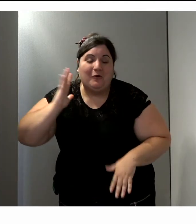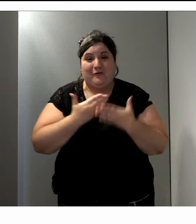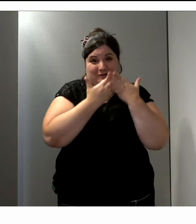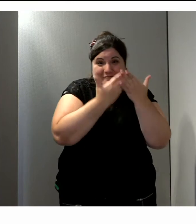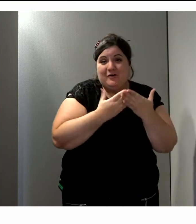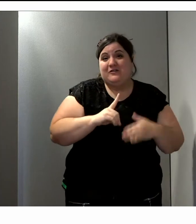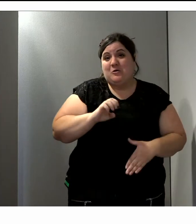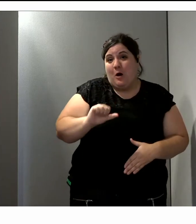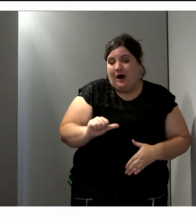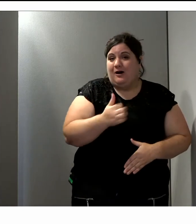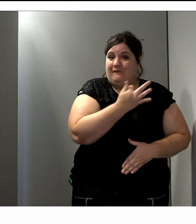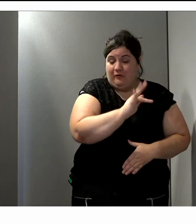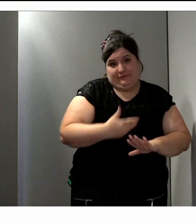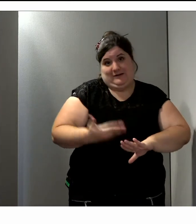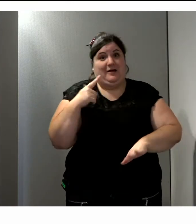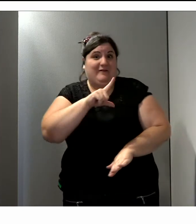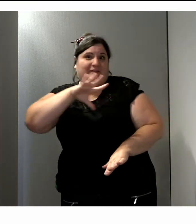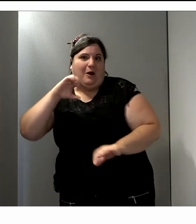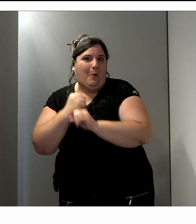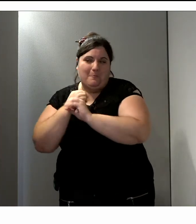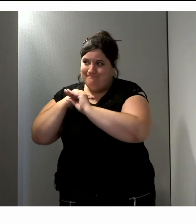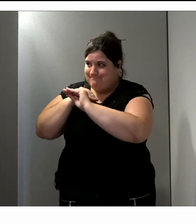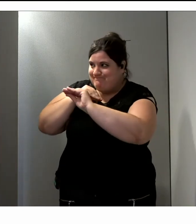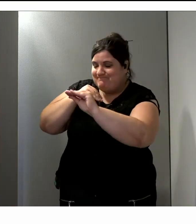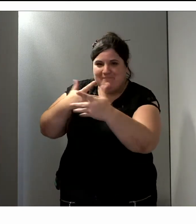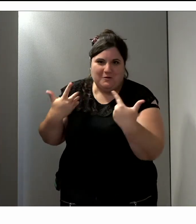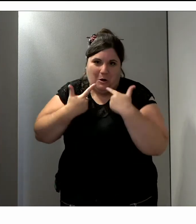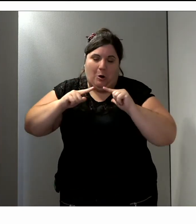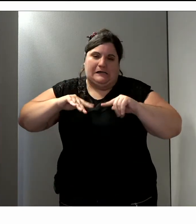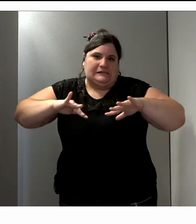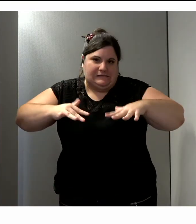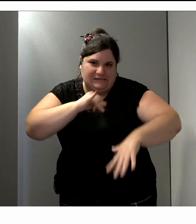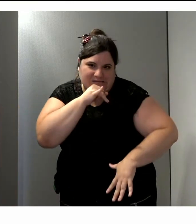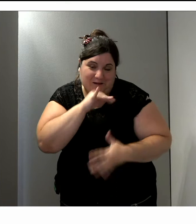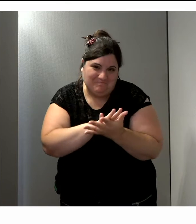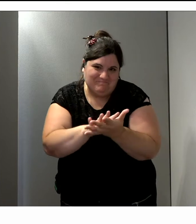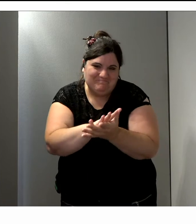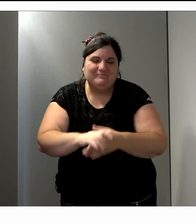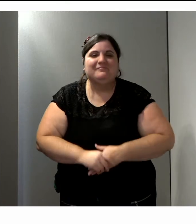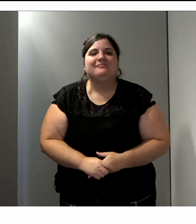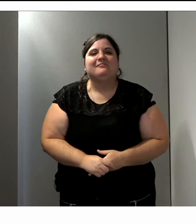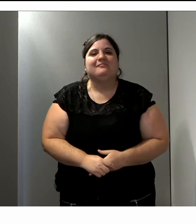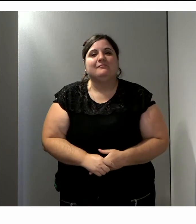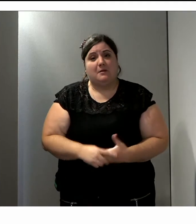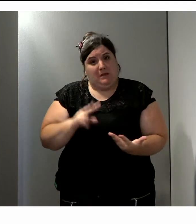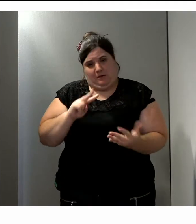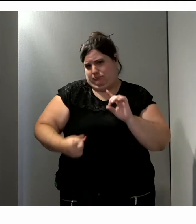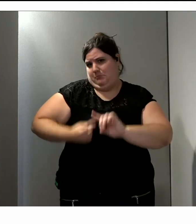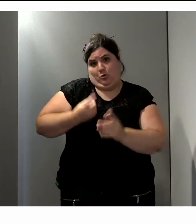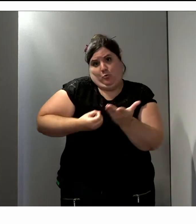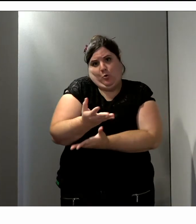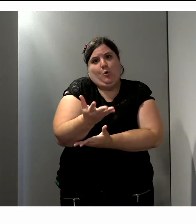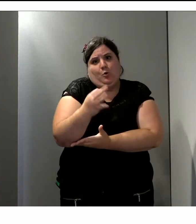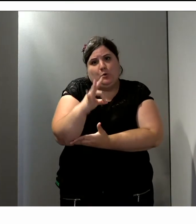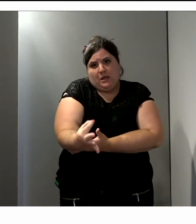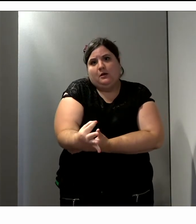en France. Mais c'est vrai que le message principal, c'est que il y a beaucoup de choses qui